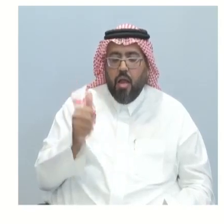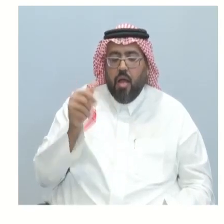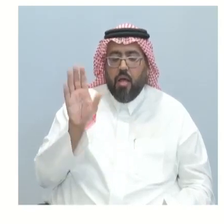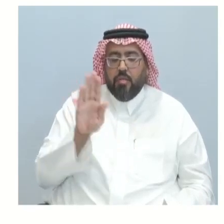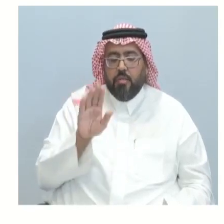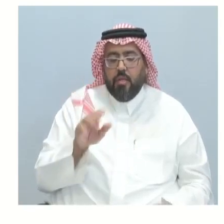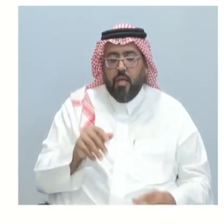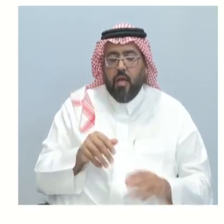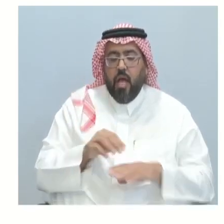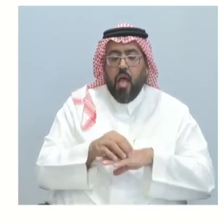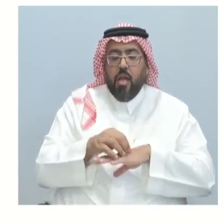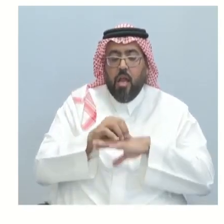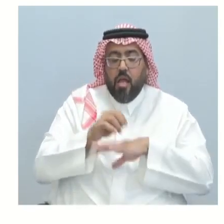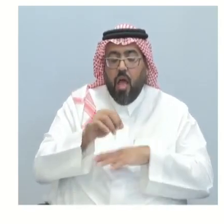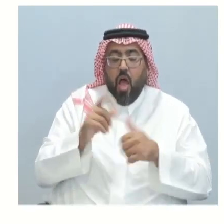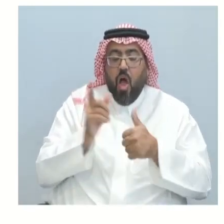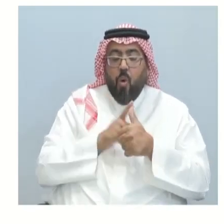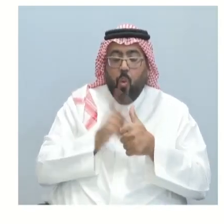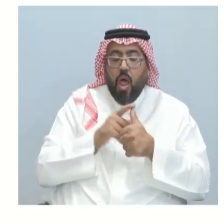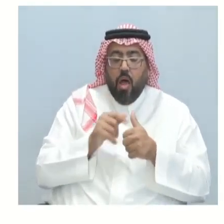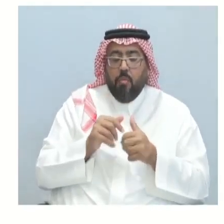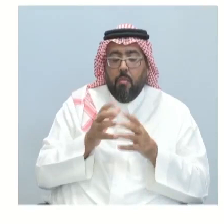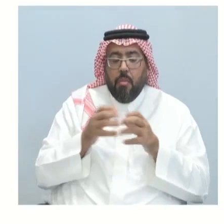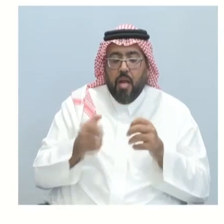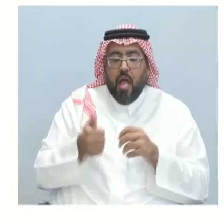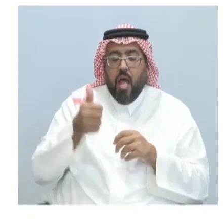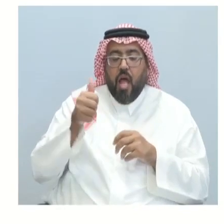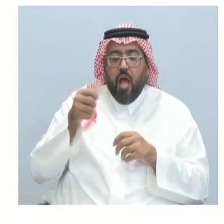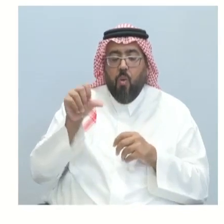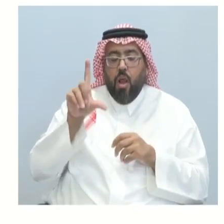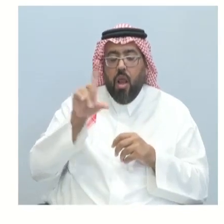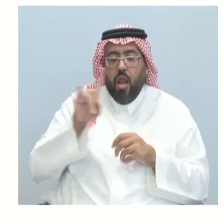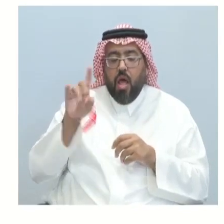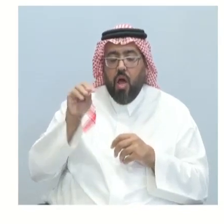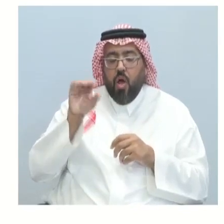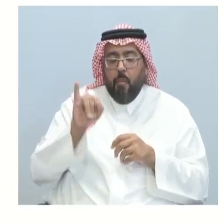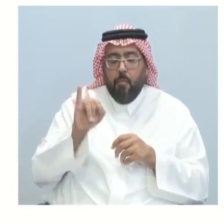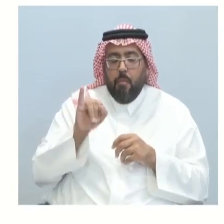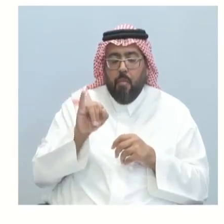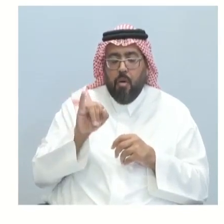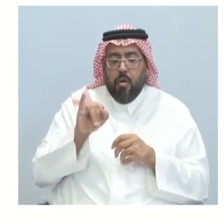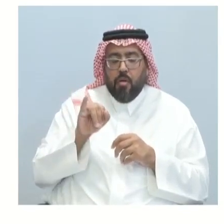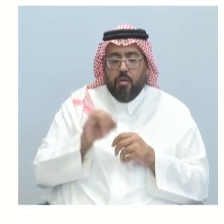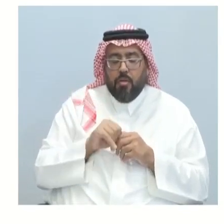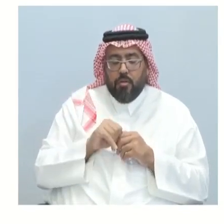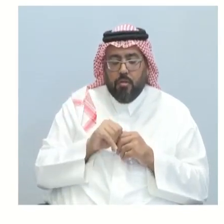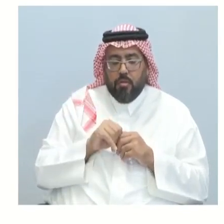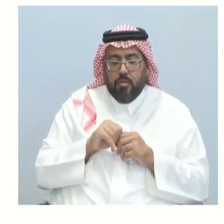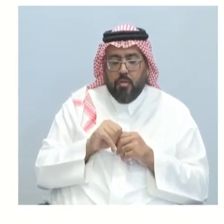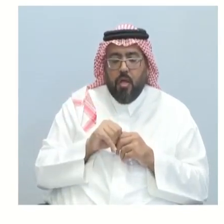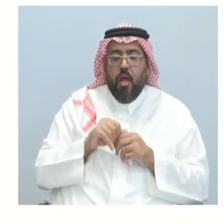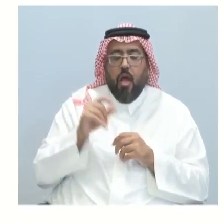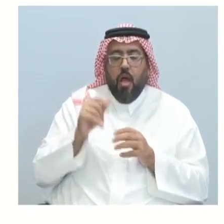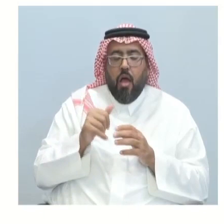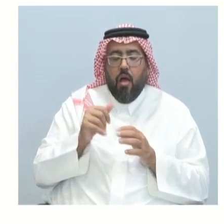اي المقدم في البر والصله والصحبه والاحسان والمعروف